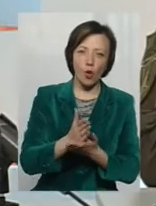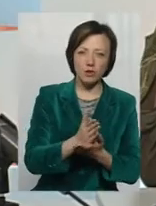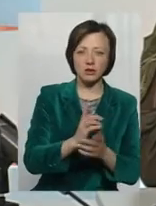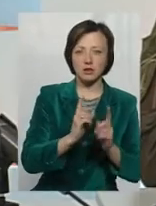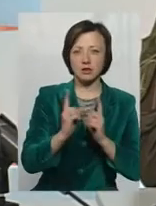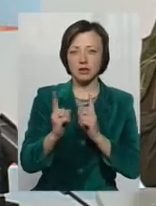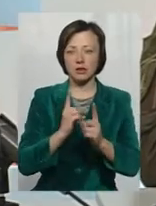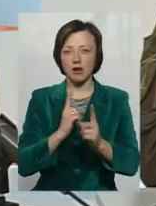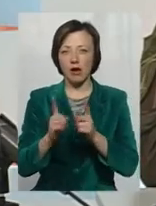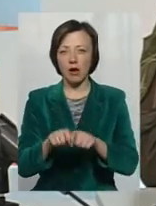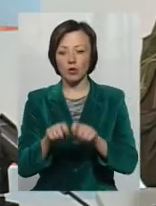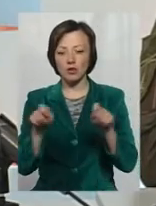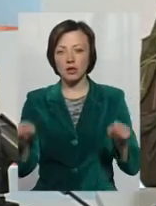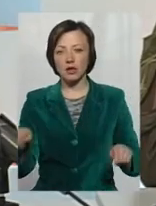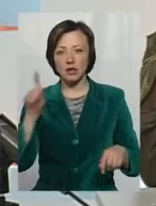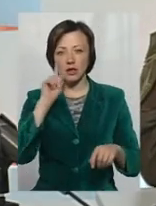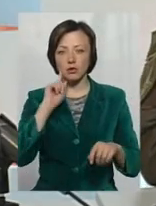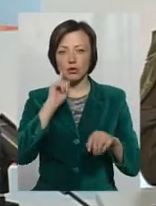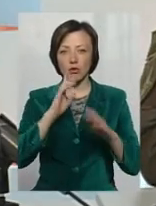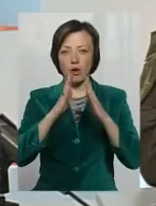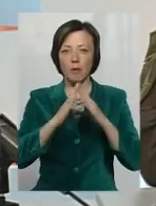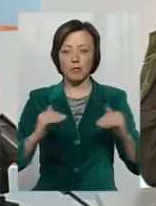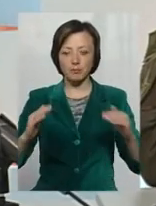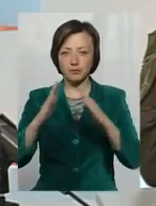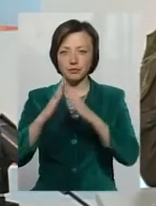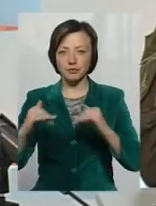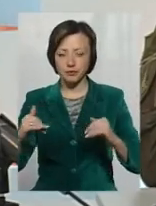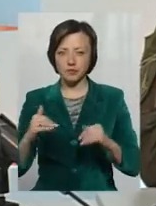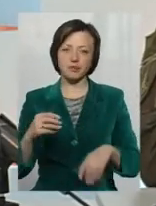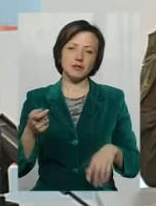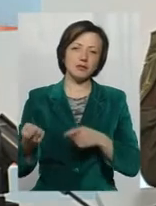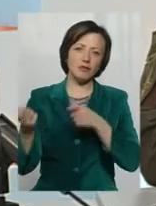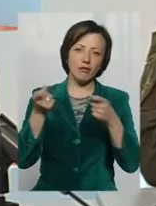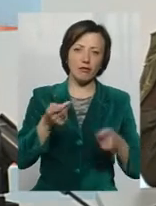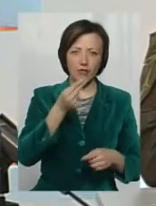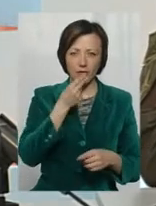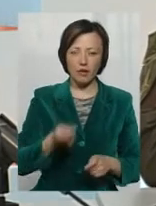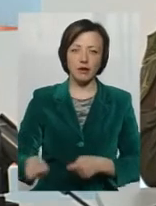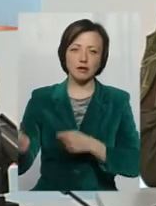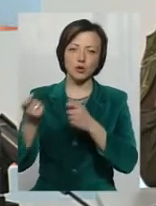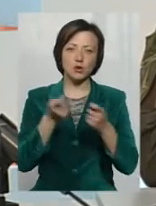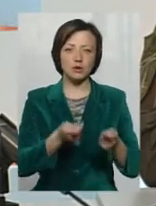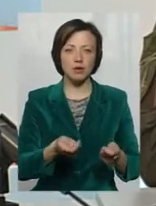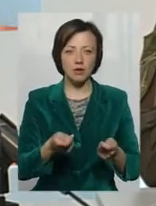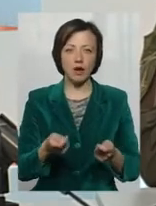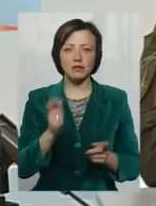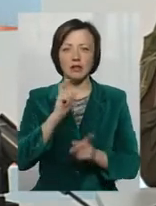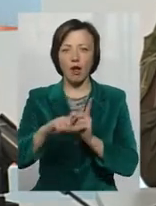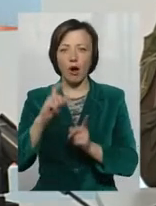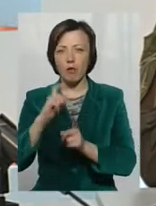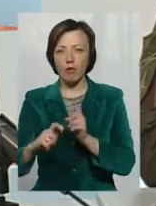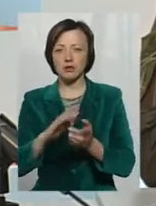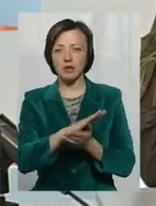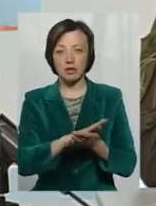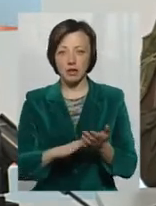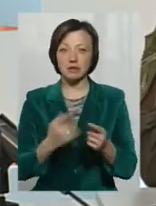розгортання тимчасових лагерів, доставка їжі, доставка набоїв і так далі,